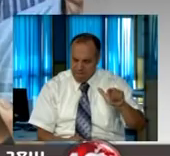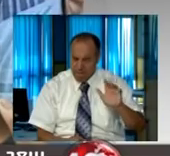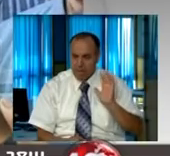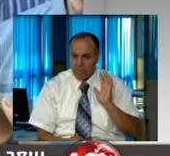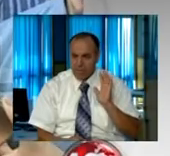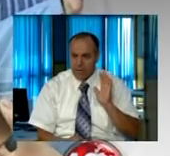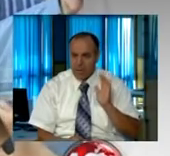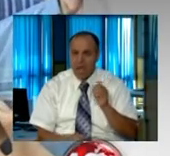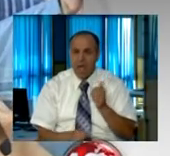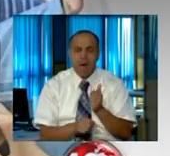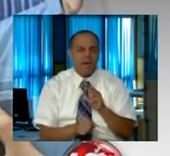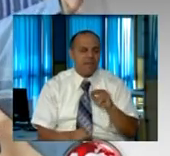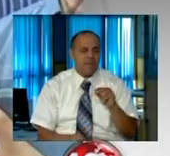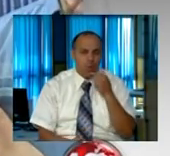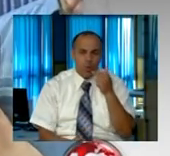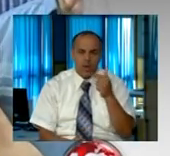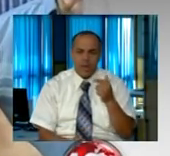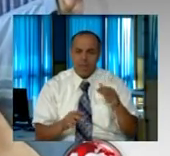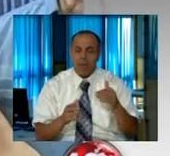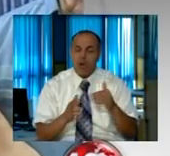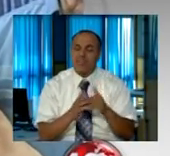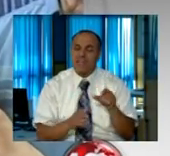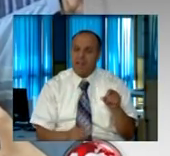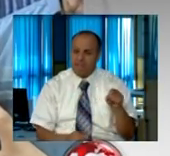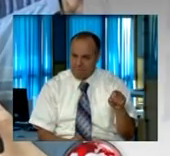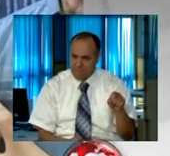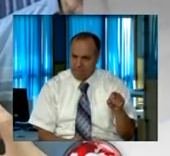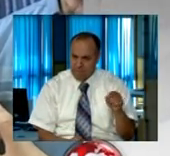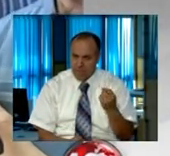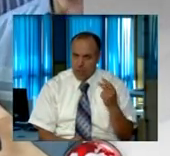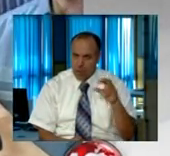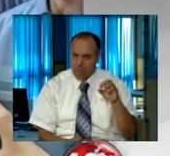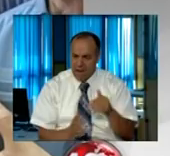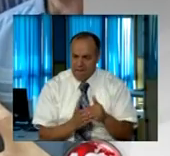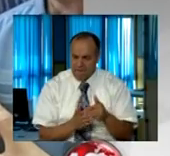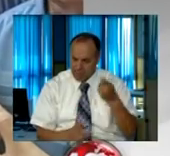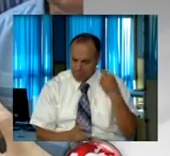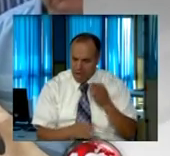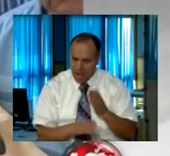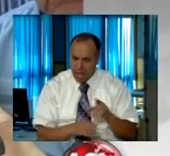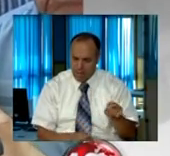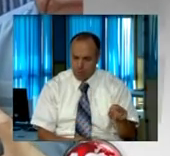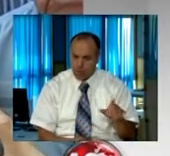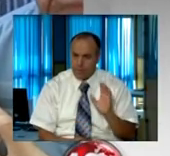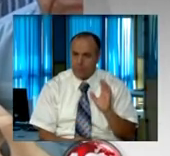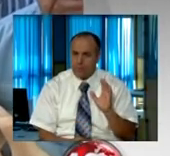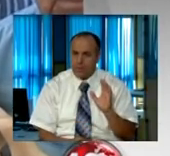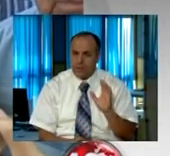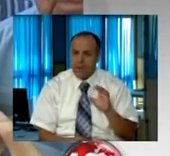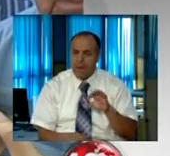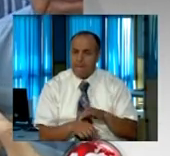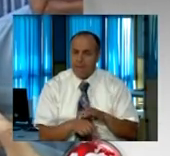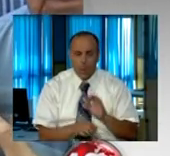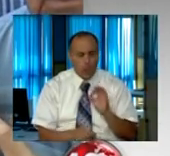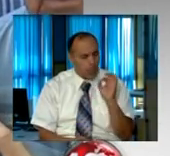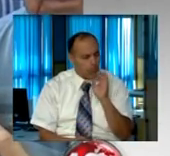مقارنة بالحاجيات نتاعنا اللي هي 850,000، يعني عندنا 250,000 على الأقل اللي هي فائض موجود. بالنسبة للمرض ما